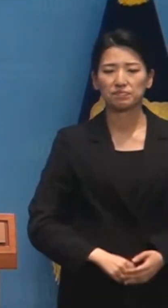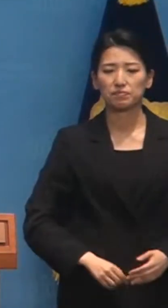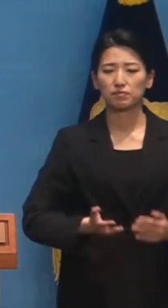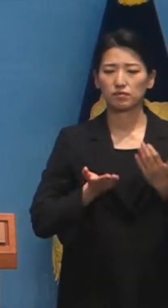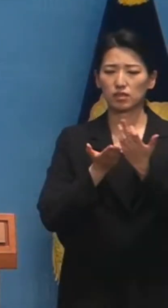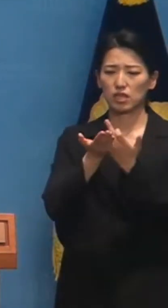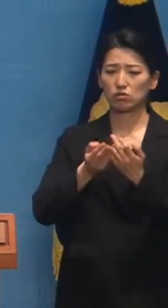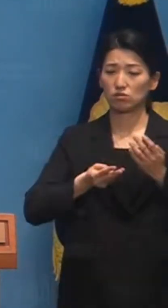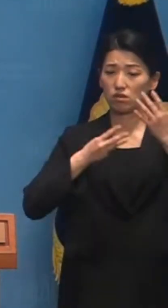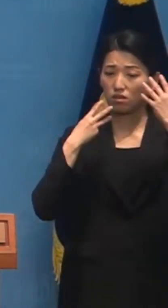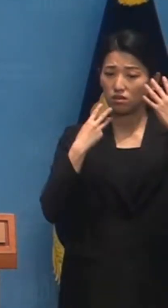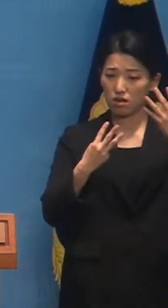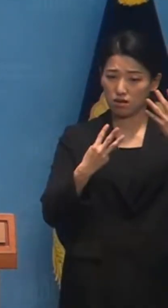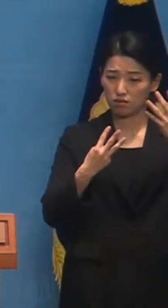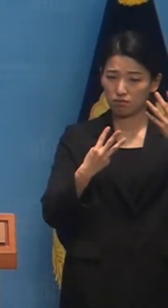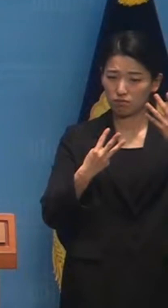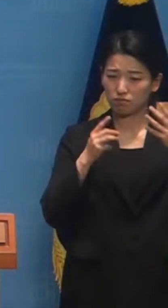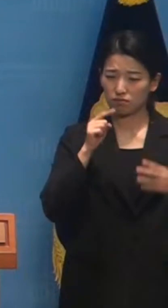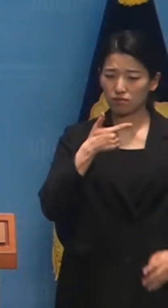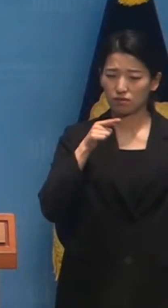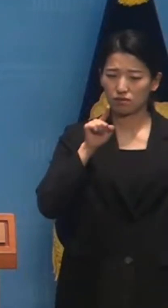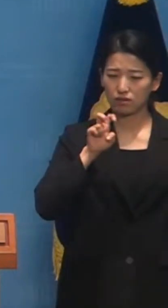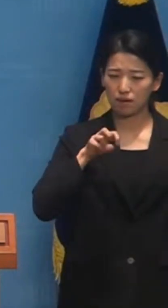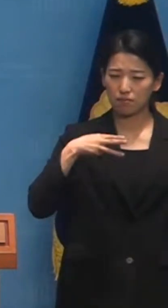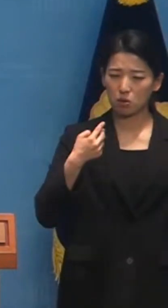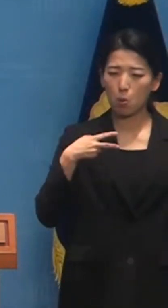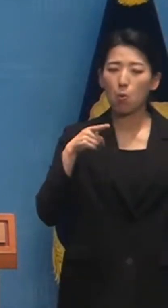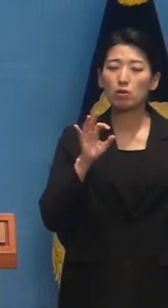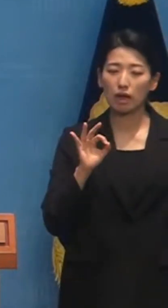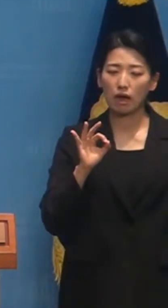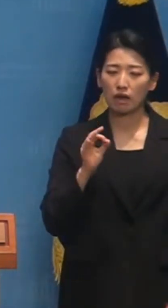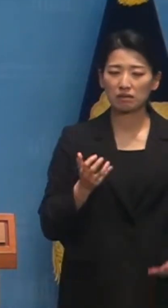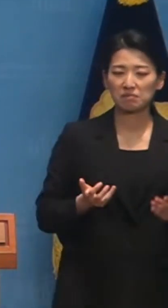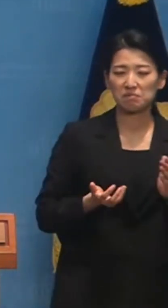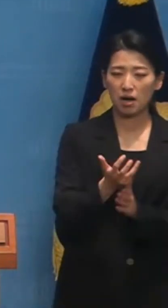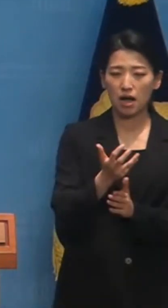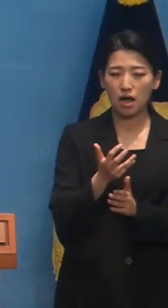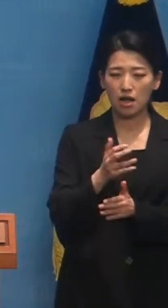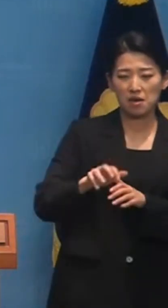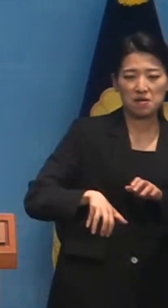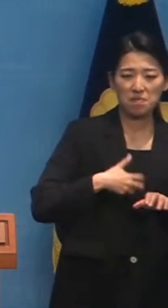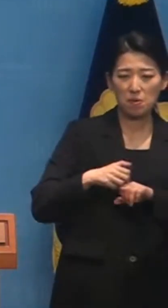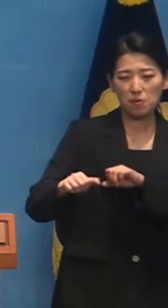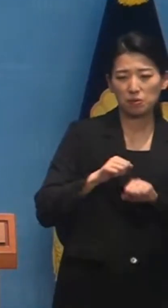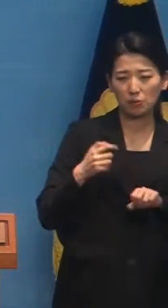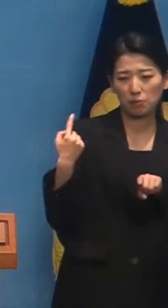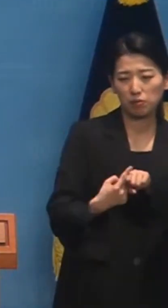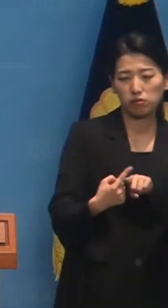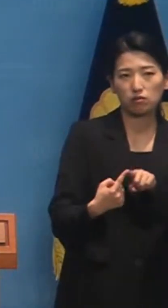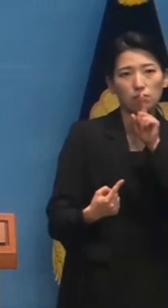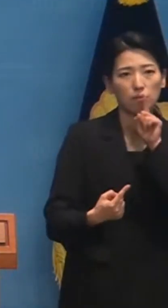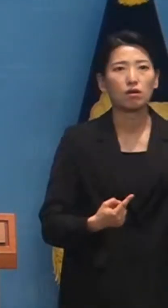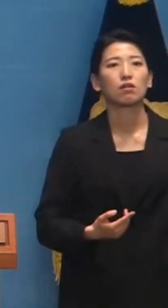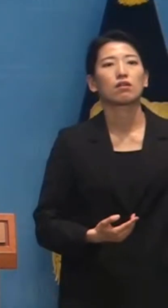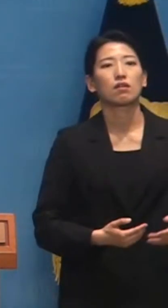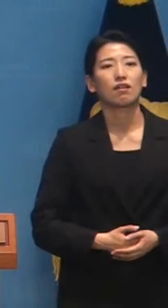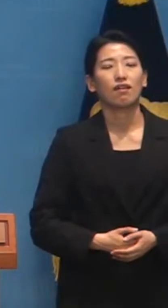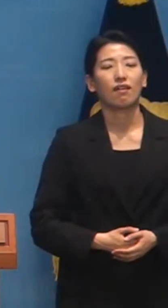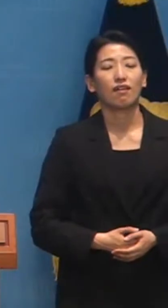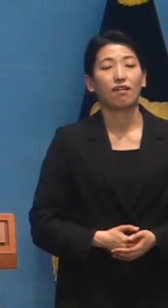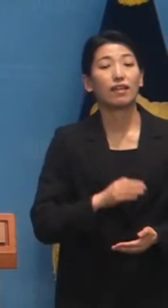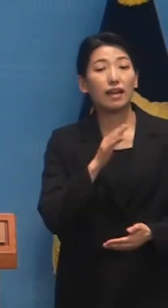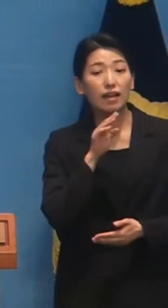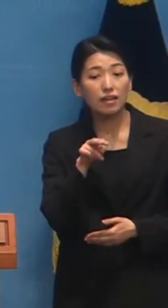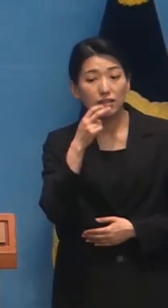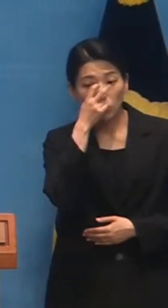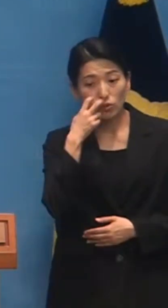4.3은 명백하게 남로당이 일으킨 폭동이라고 주장했습니다. 하지만 제주 4.3 사건 진상규명 보고서에